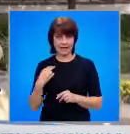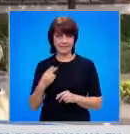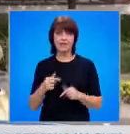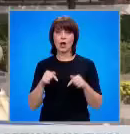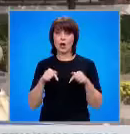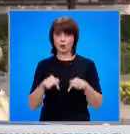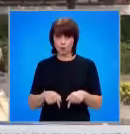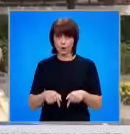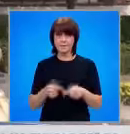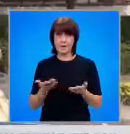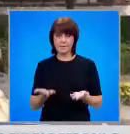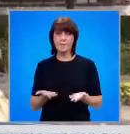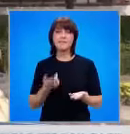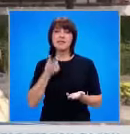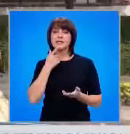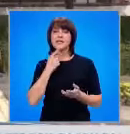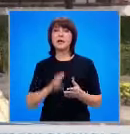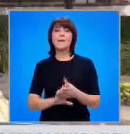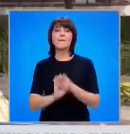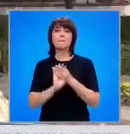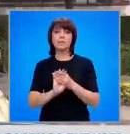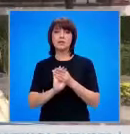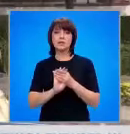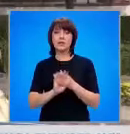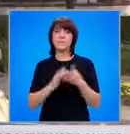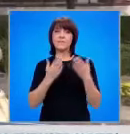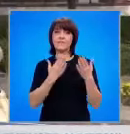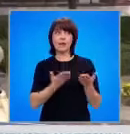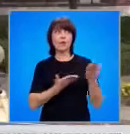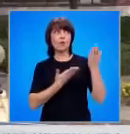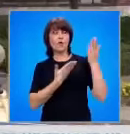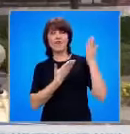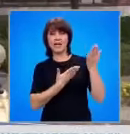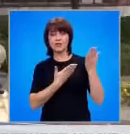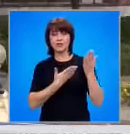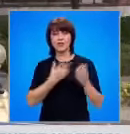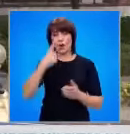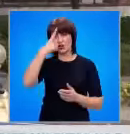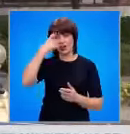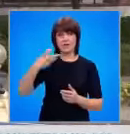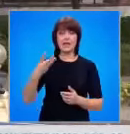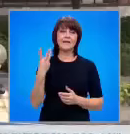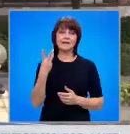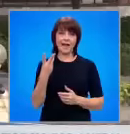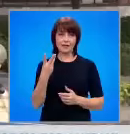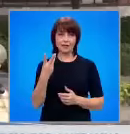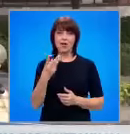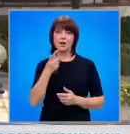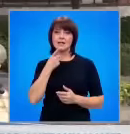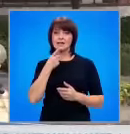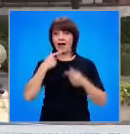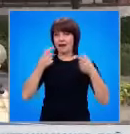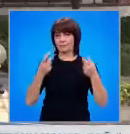Тук сме и за да поздравим Негово Величество Чарлз III с прокламирането му за